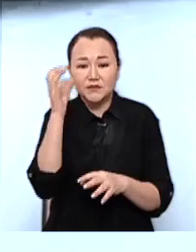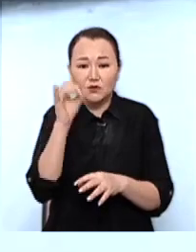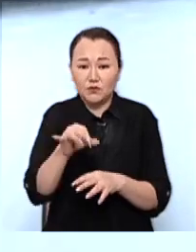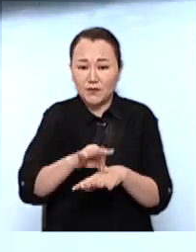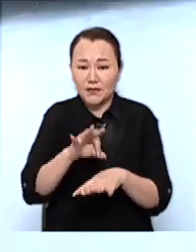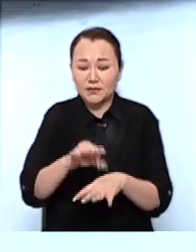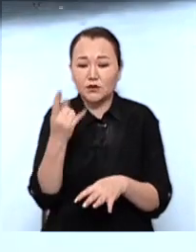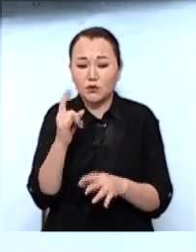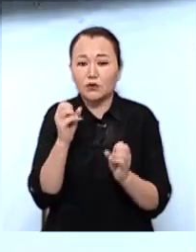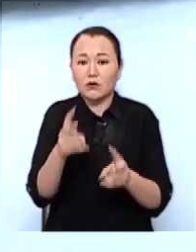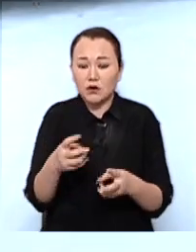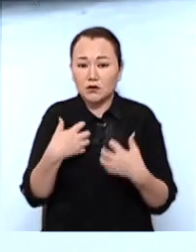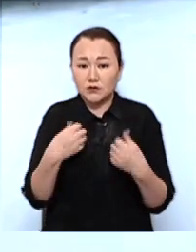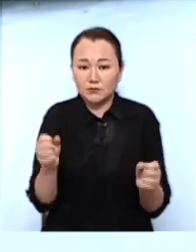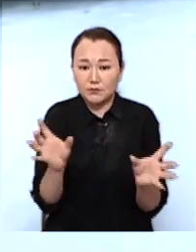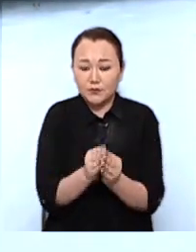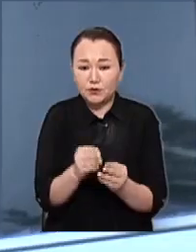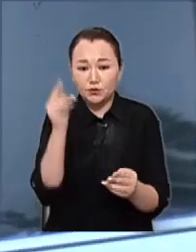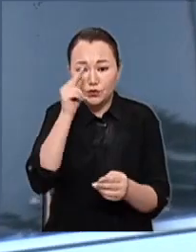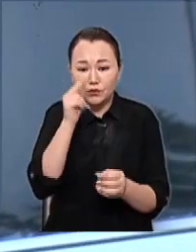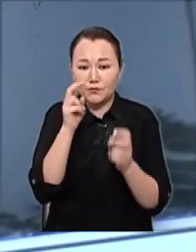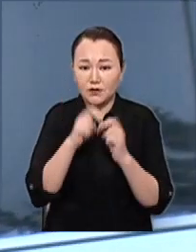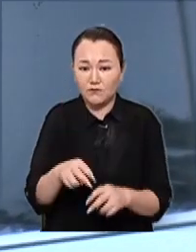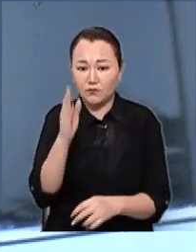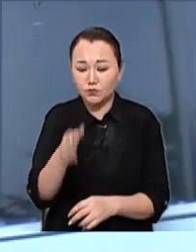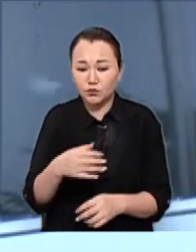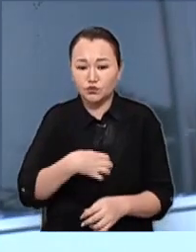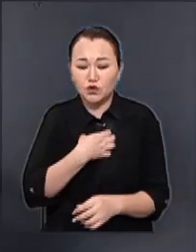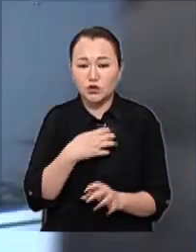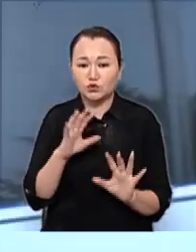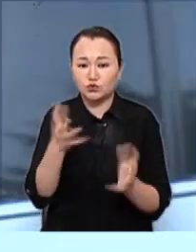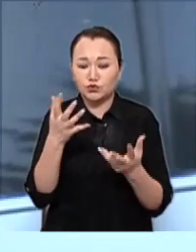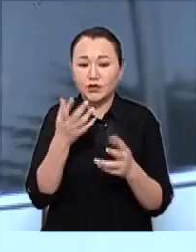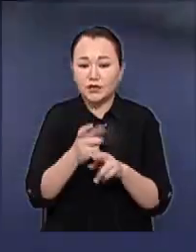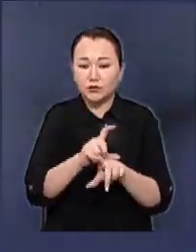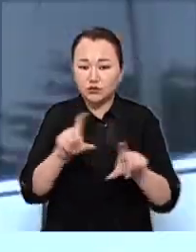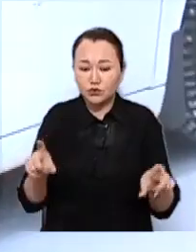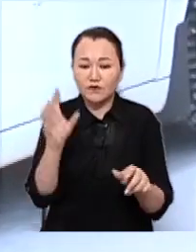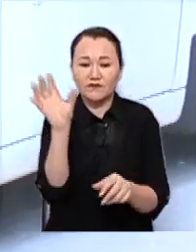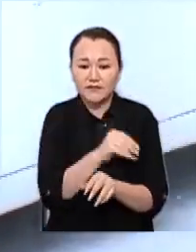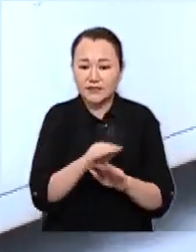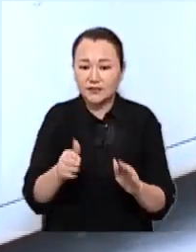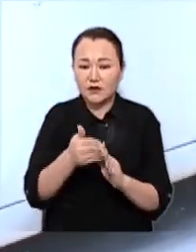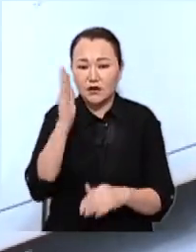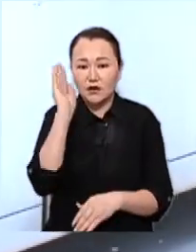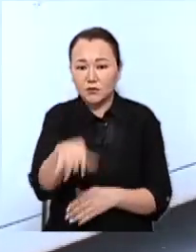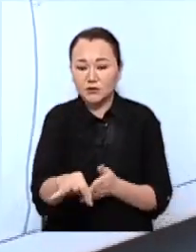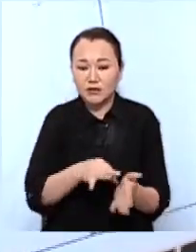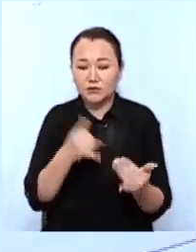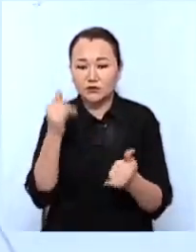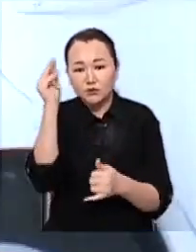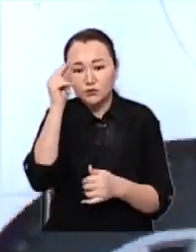бар баланың қалайша сау балалармен оқып жүрген тексерілетін болады. Ал жантүршігерлік жағдай болған мектепте барлық оқушылар үйлеріне жіберілген, әзірге